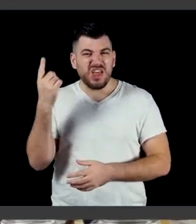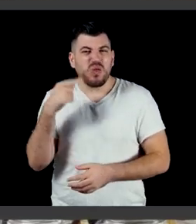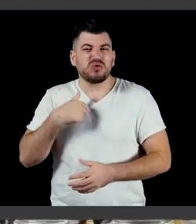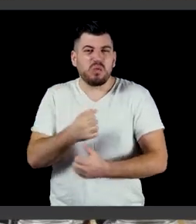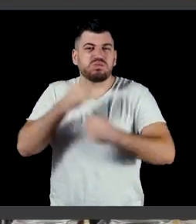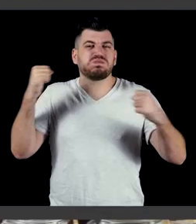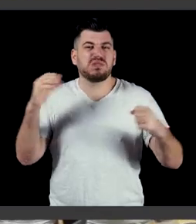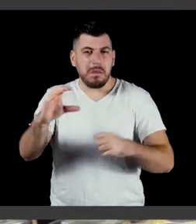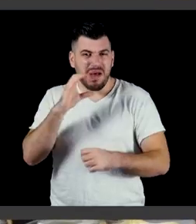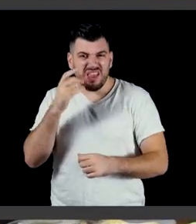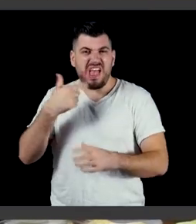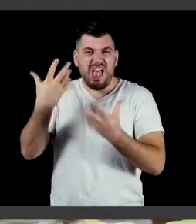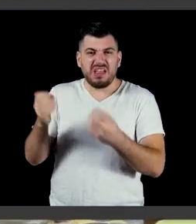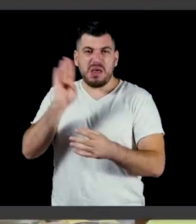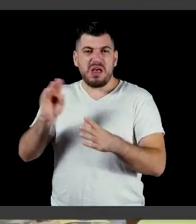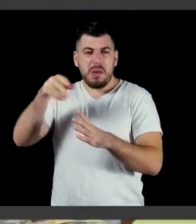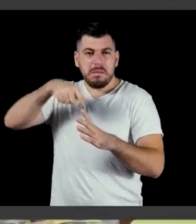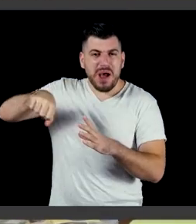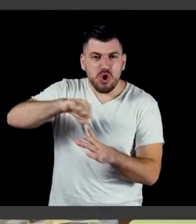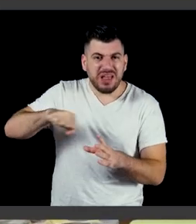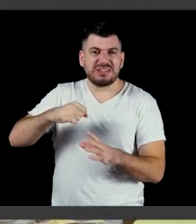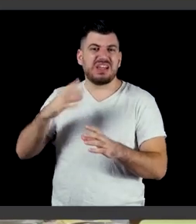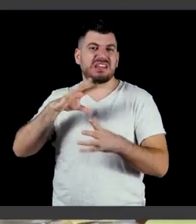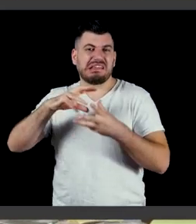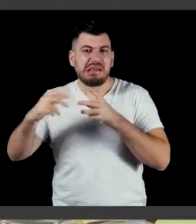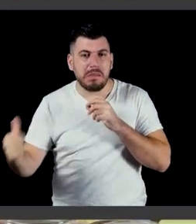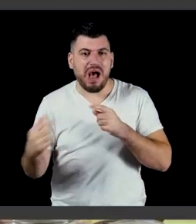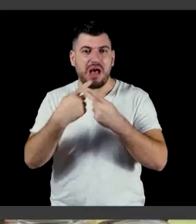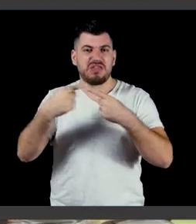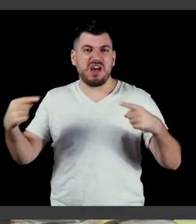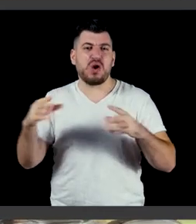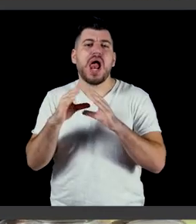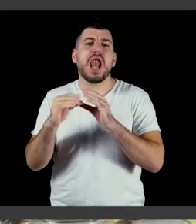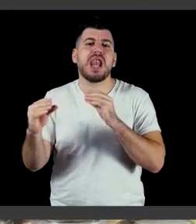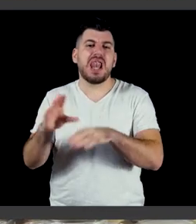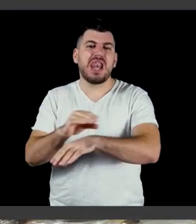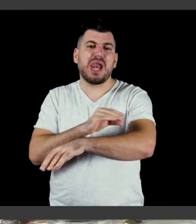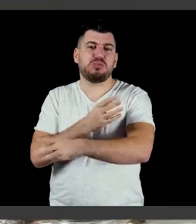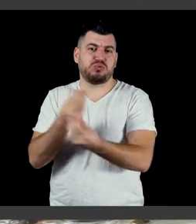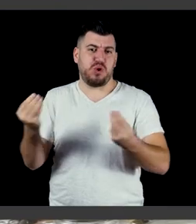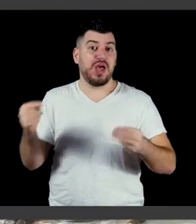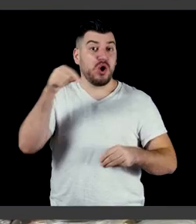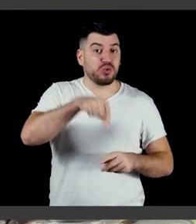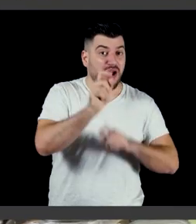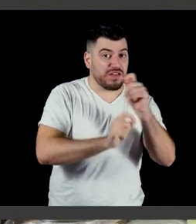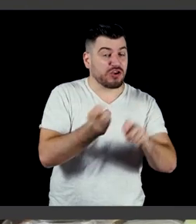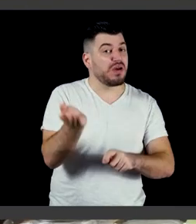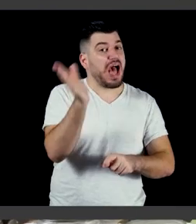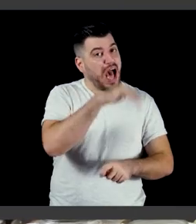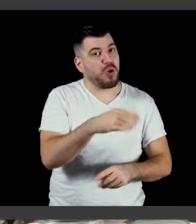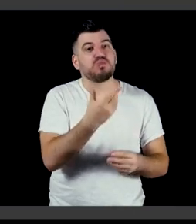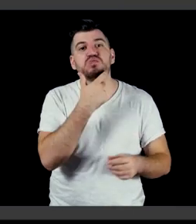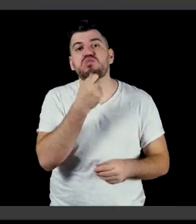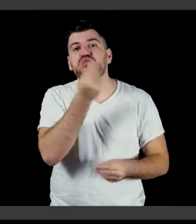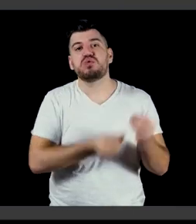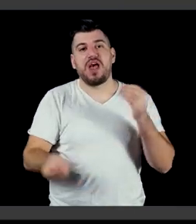μαγιονέζες, το κιμά που έχει λίπος. Θα προσπαθήσουμε να κάνουμε έτσι κάτι πιο δημιουργικό, πιο εύκολο και σίγουρα